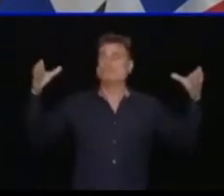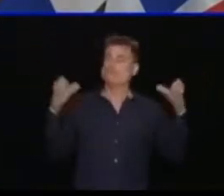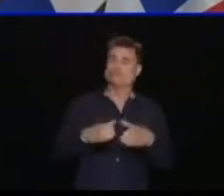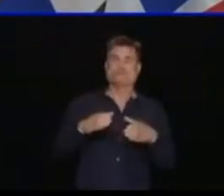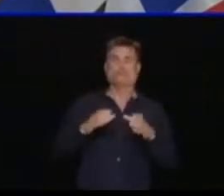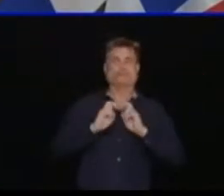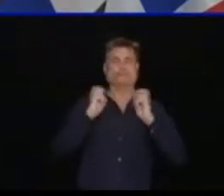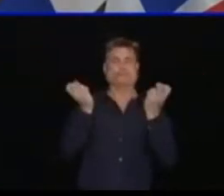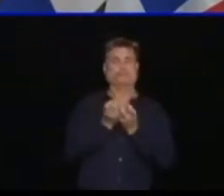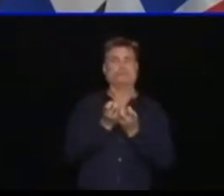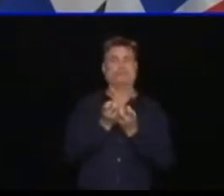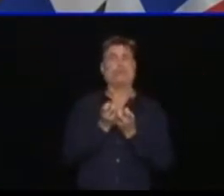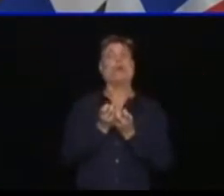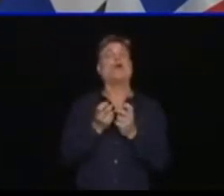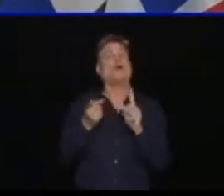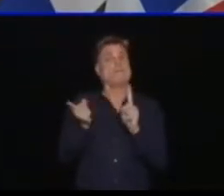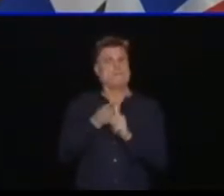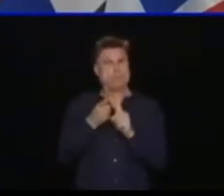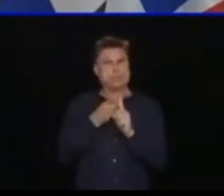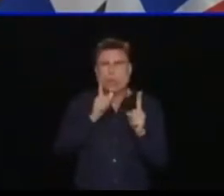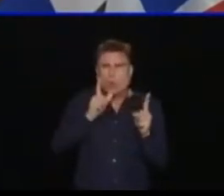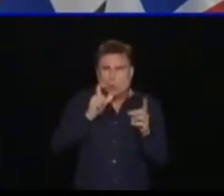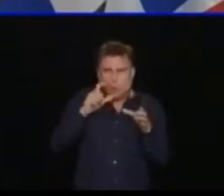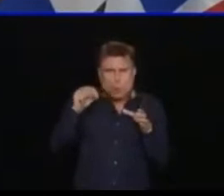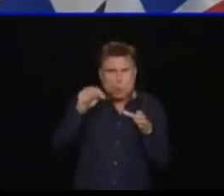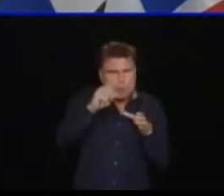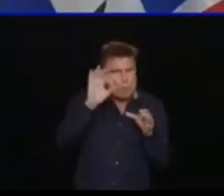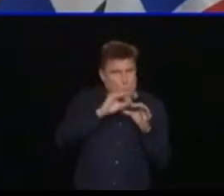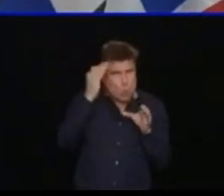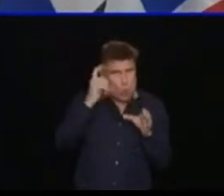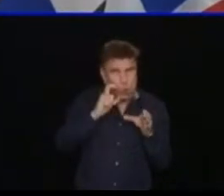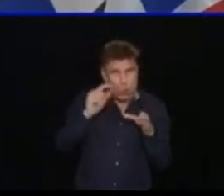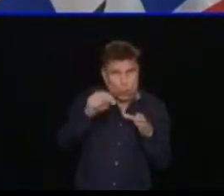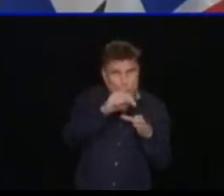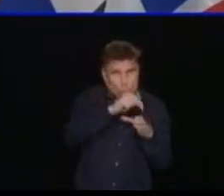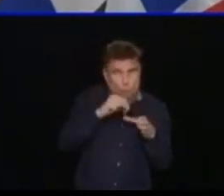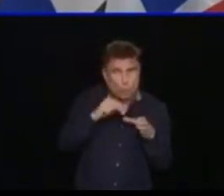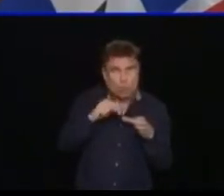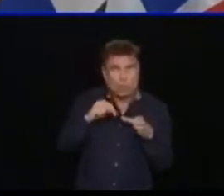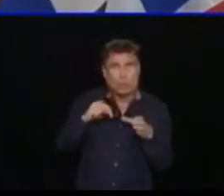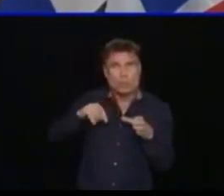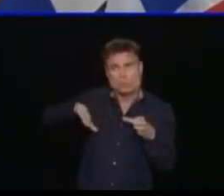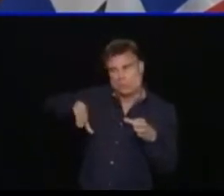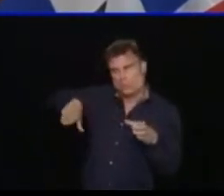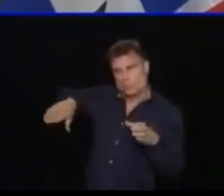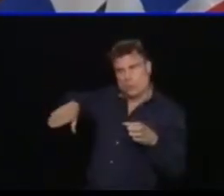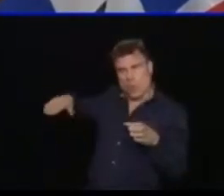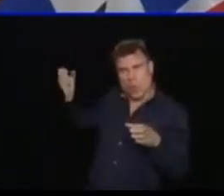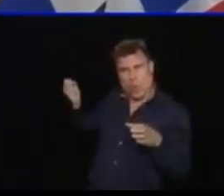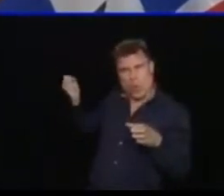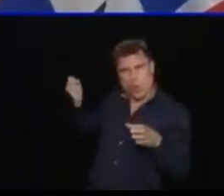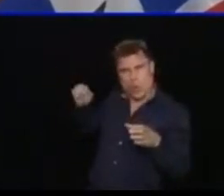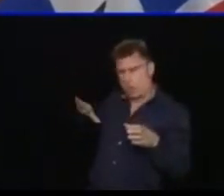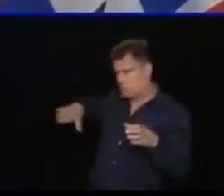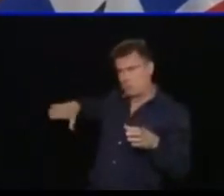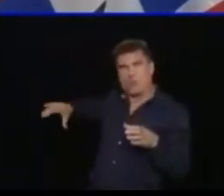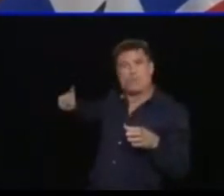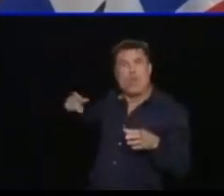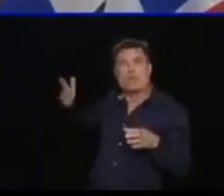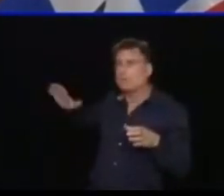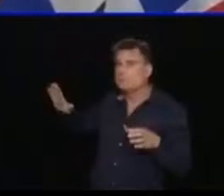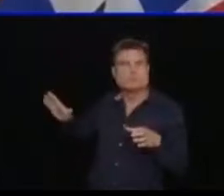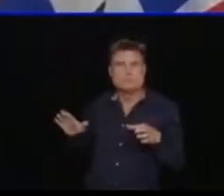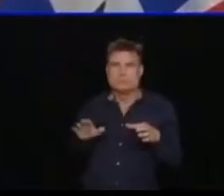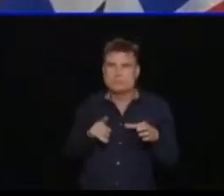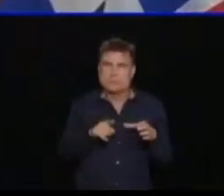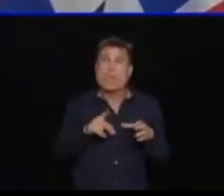要 assist 指定 you 一些 and 联络 find 人。 people if you inadvertently are 如 exposed. 果你觉得 We 你 need 被 to 暴 do 露 that 病毒 now 了，那么你 so 会 that 大家 we